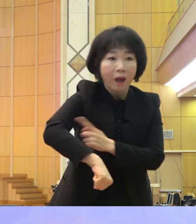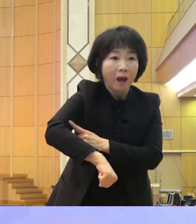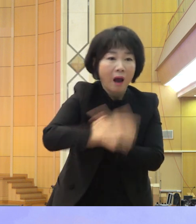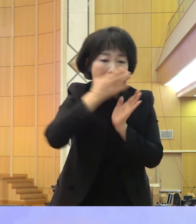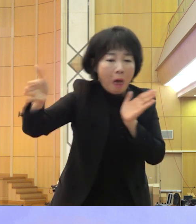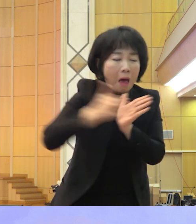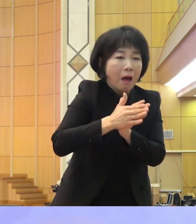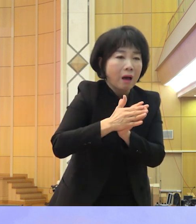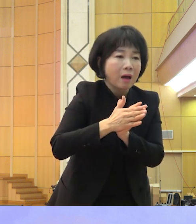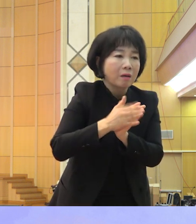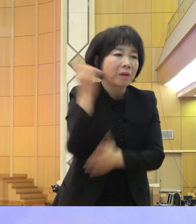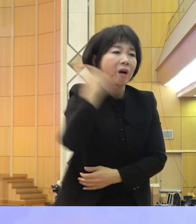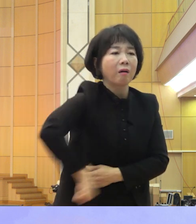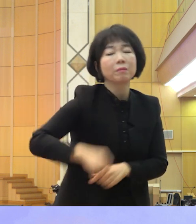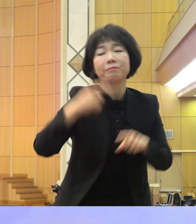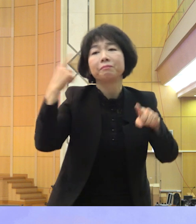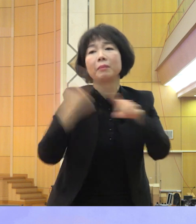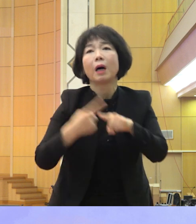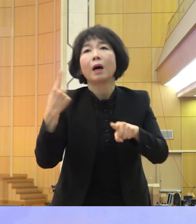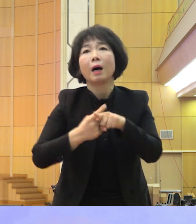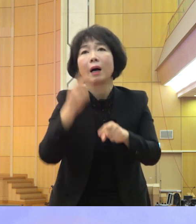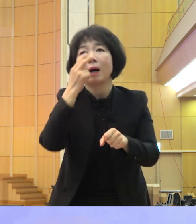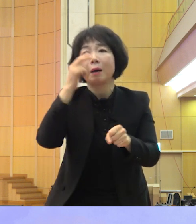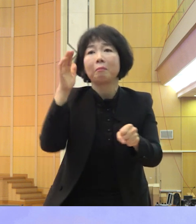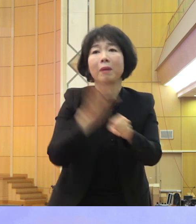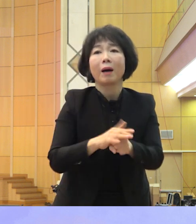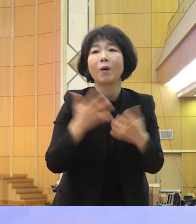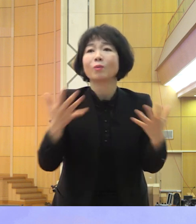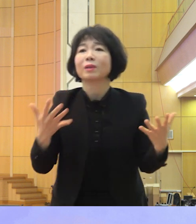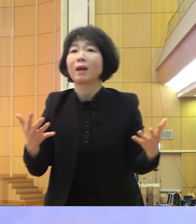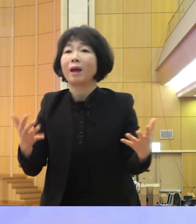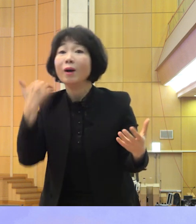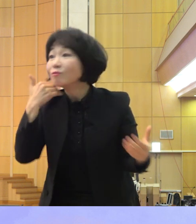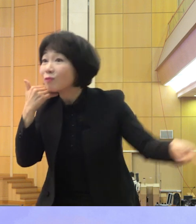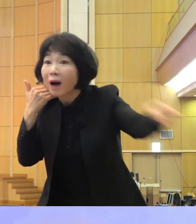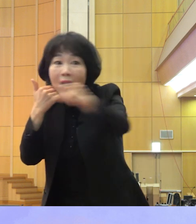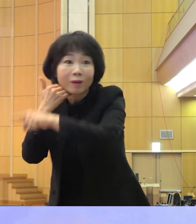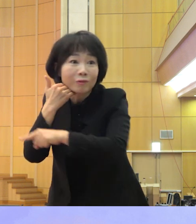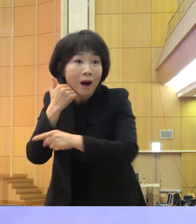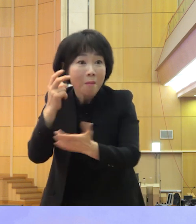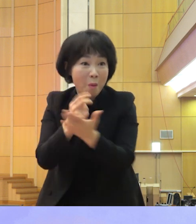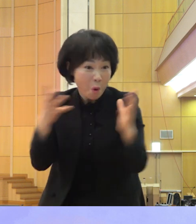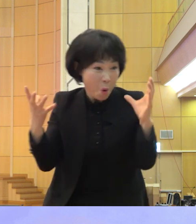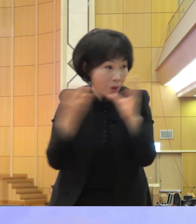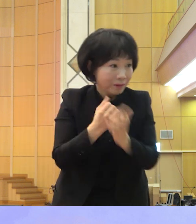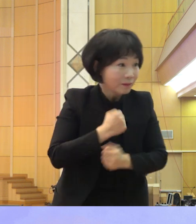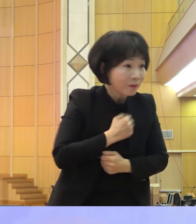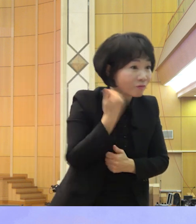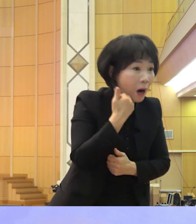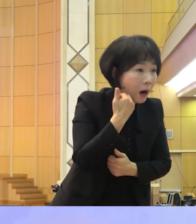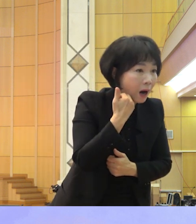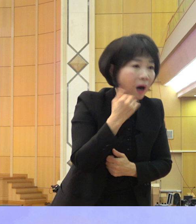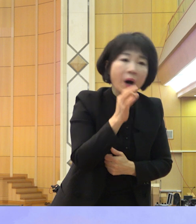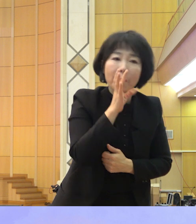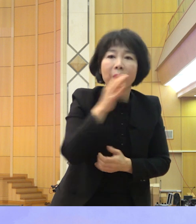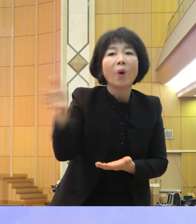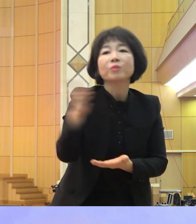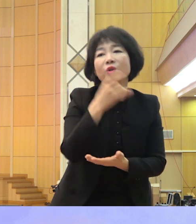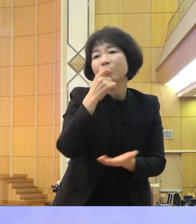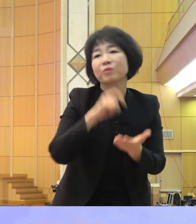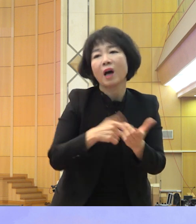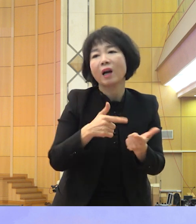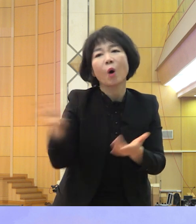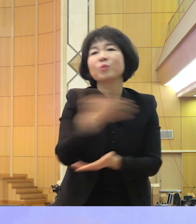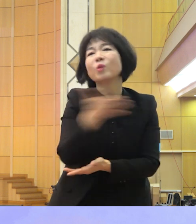지킨 것까지도 율법을 다 범한 자가 되는데, 어느 누구가 율법을 다 지킬 자가 있습니까?